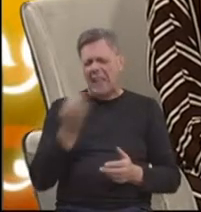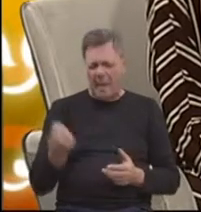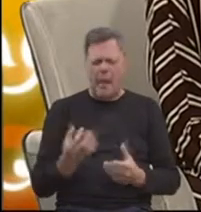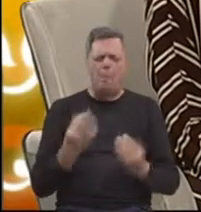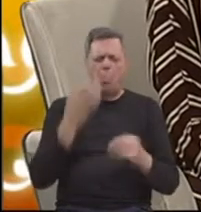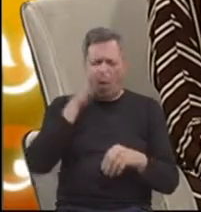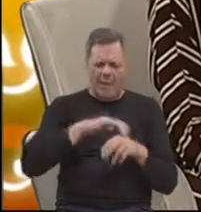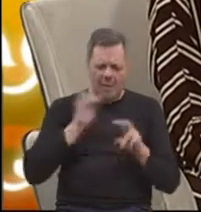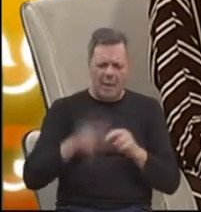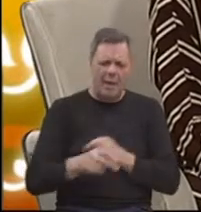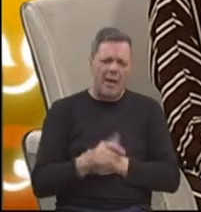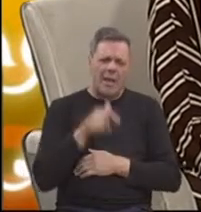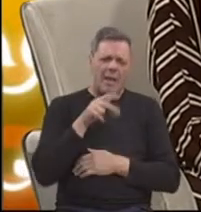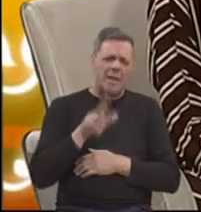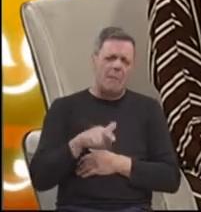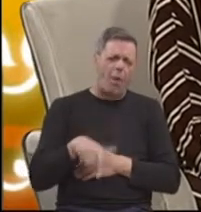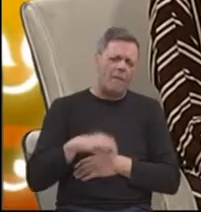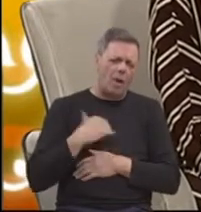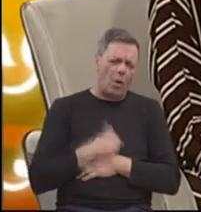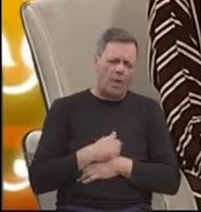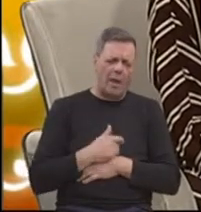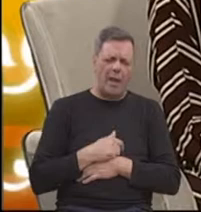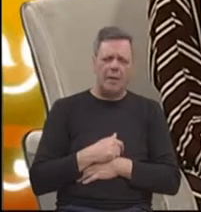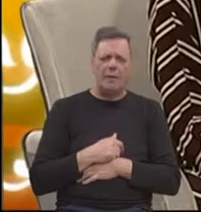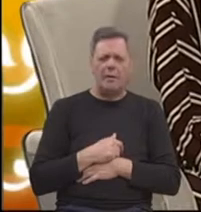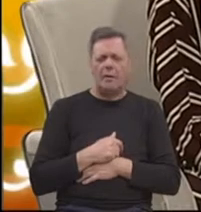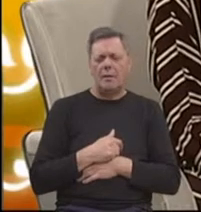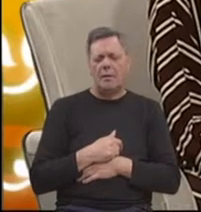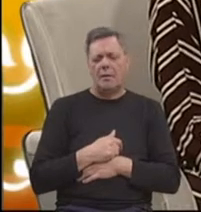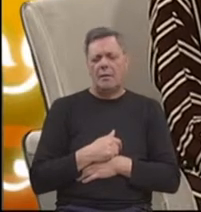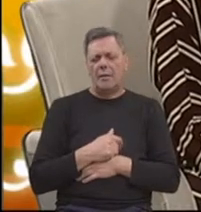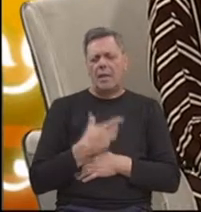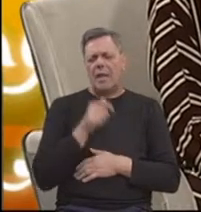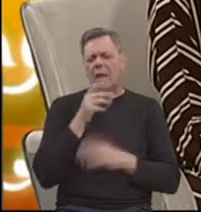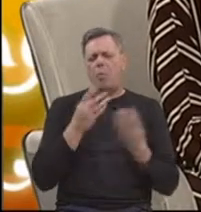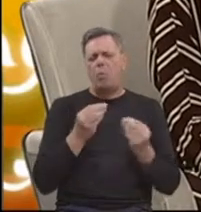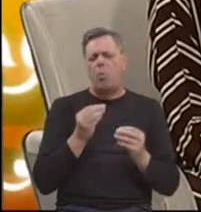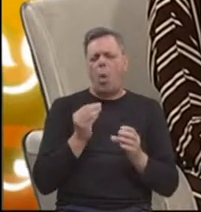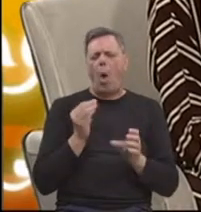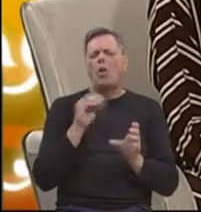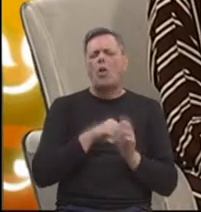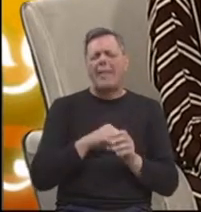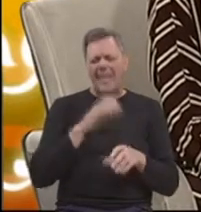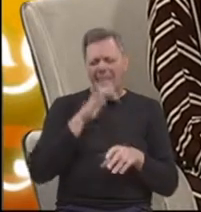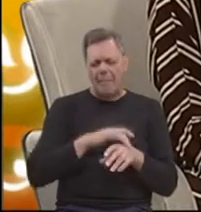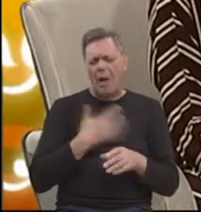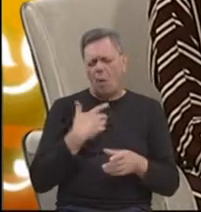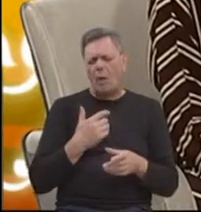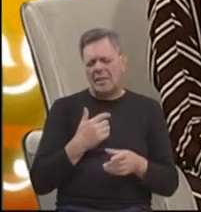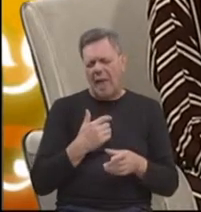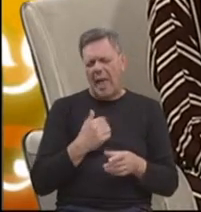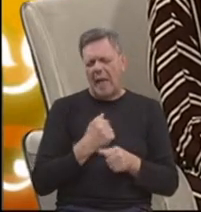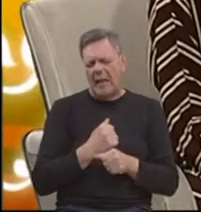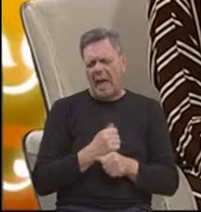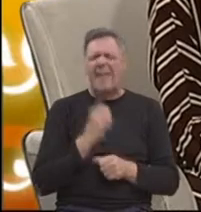proći. I imamo tako i ove godine, osim nutrigenomike koja je u fokusu, i puno dodatnih tema koje se obrađuju tijekom paralelnih